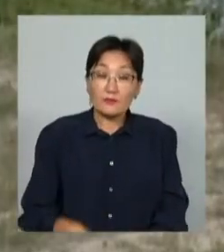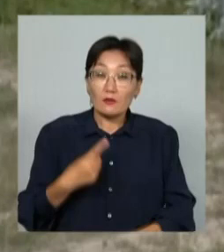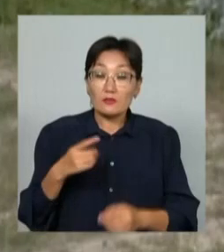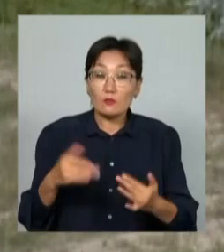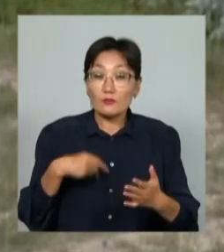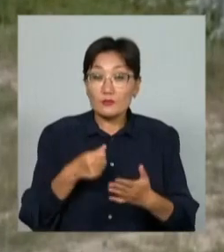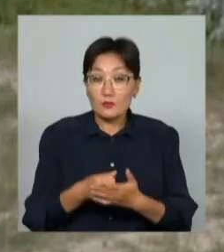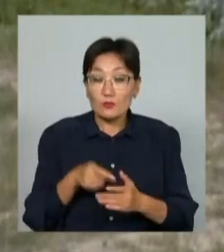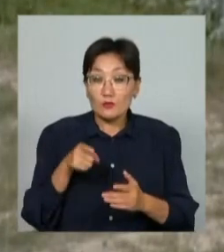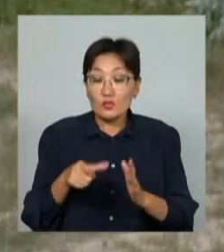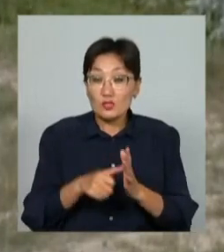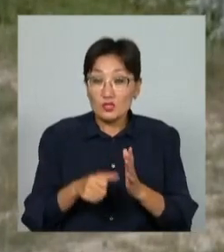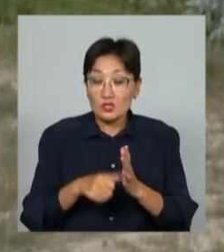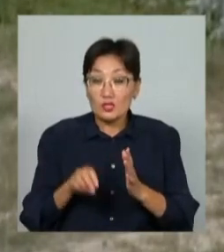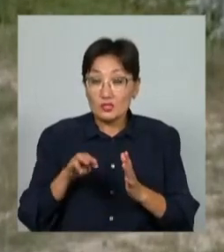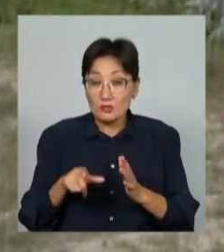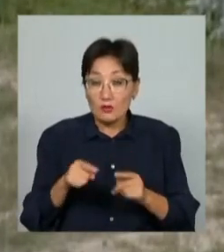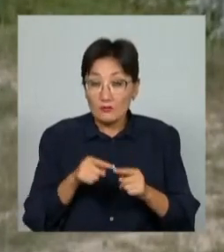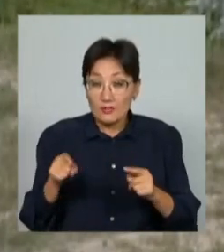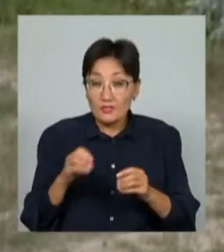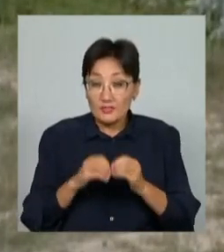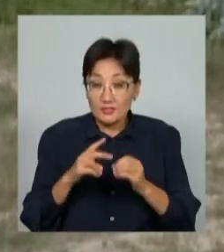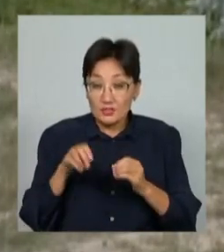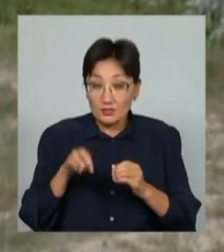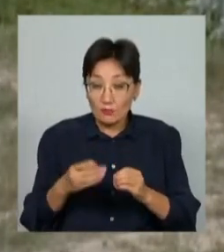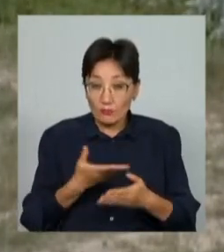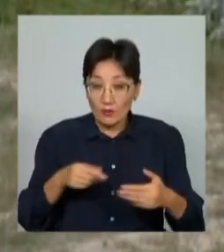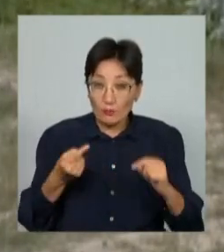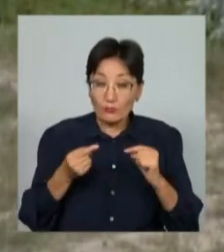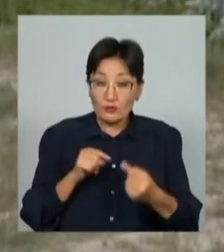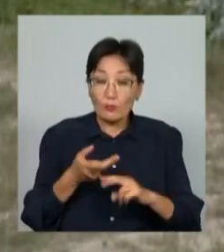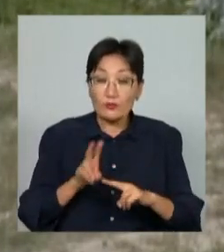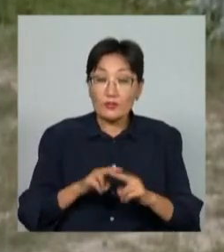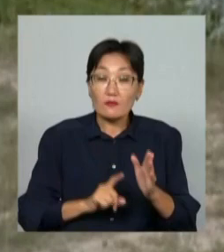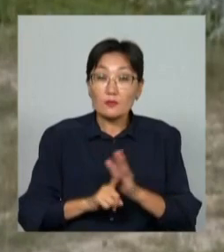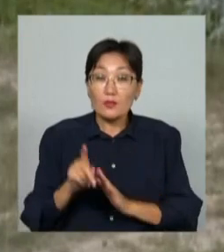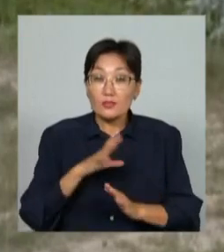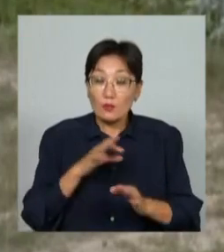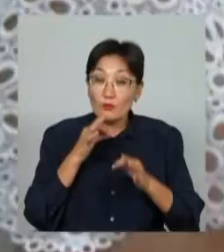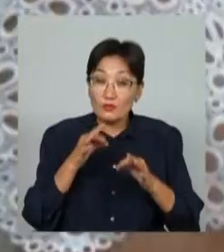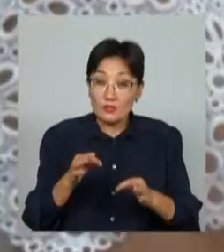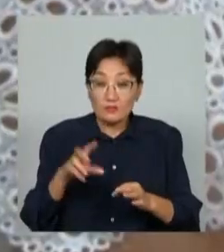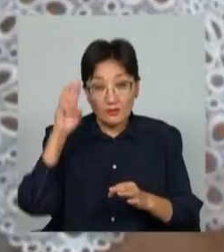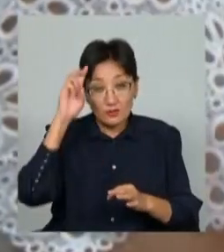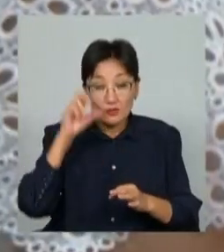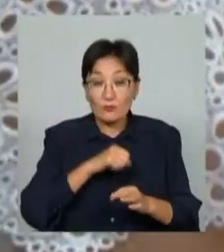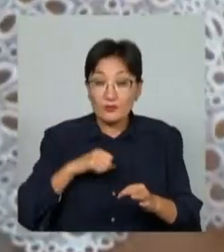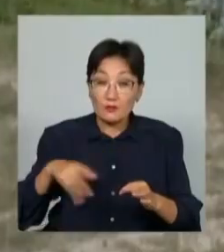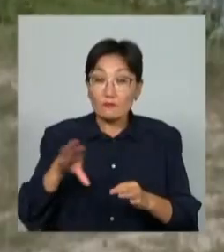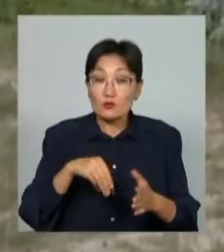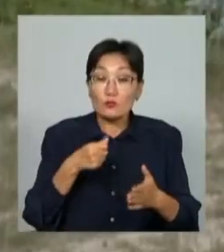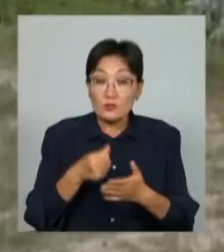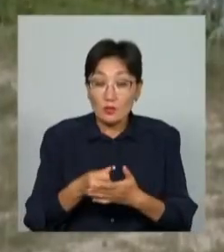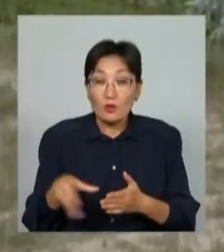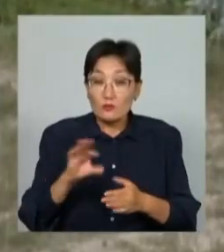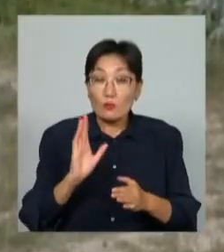Говорят, платите по 1600 тенге в течение 10 лет. Мы против этого, потому что вначале было сказано, что государство само все сделает,